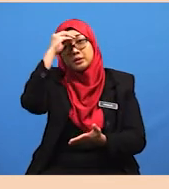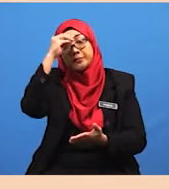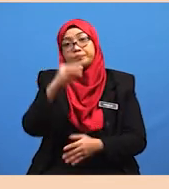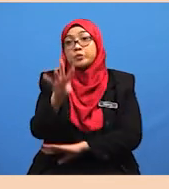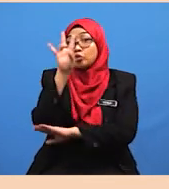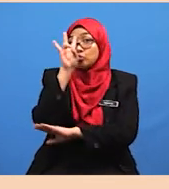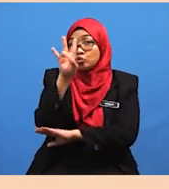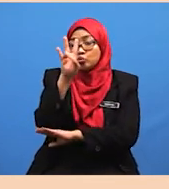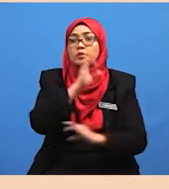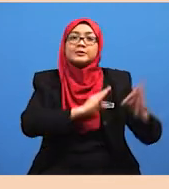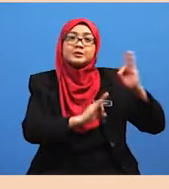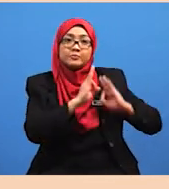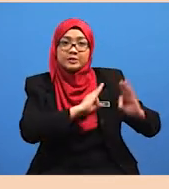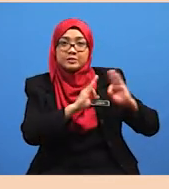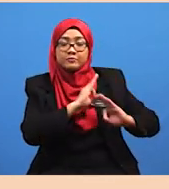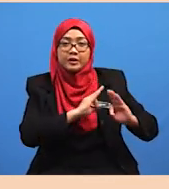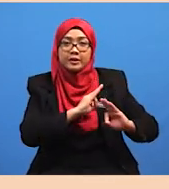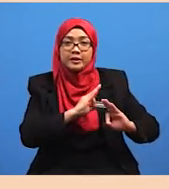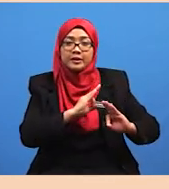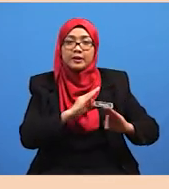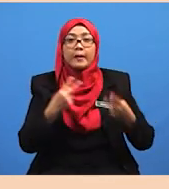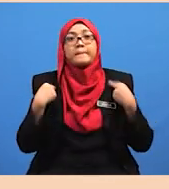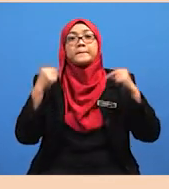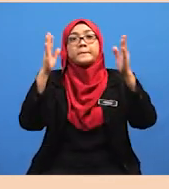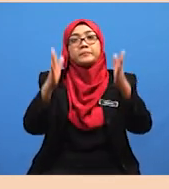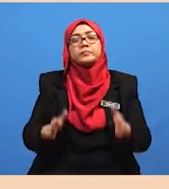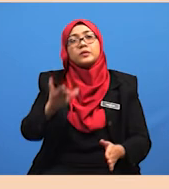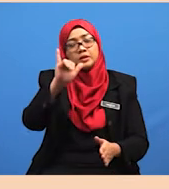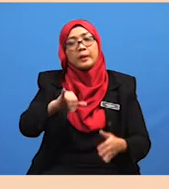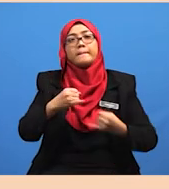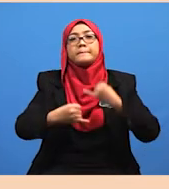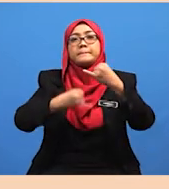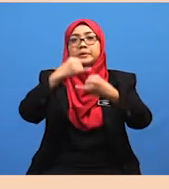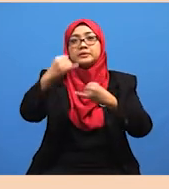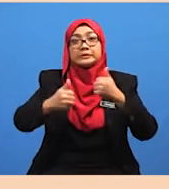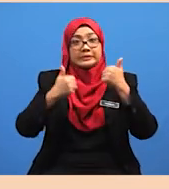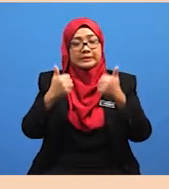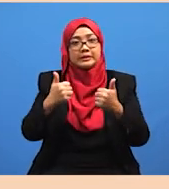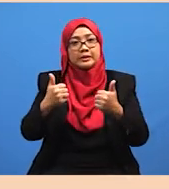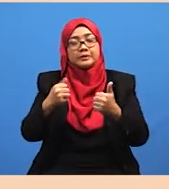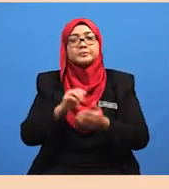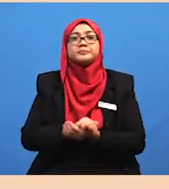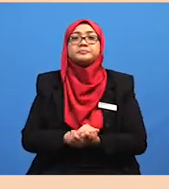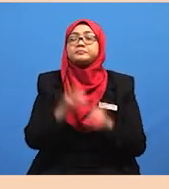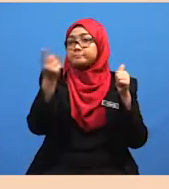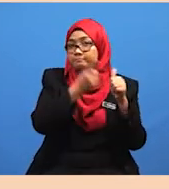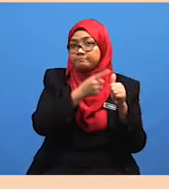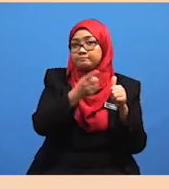7 sifat-sifat pribadi Usahawan Tejo yaitu